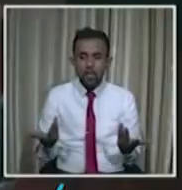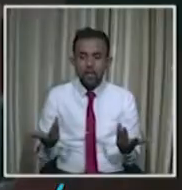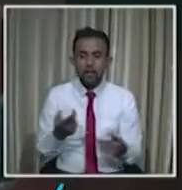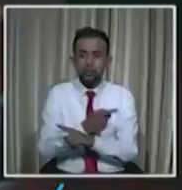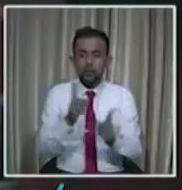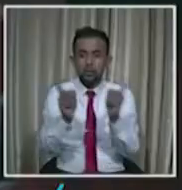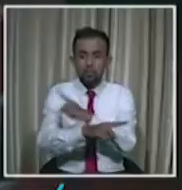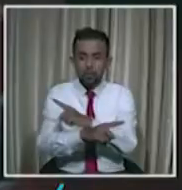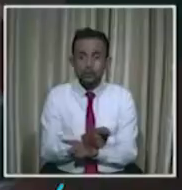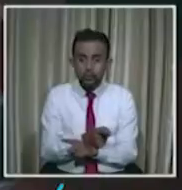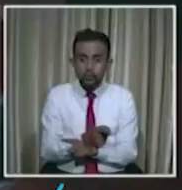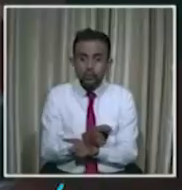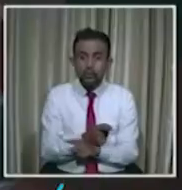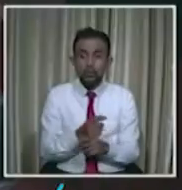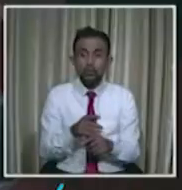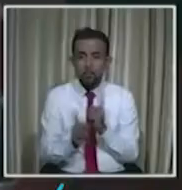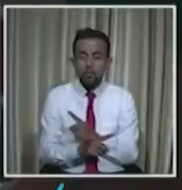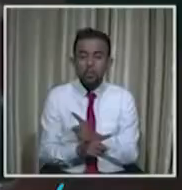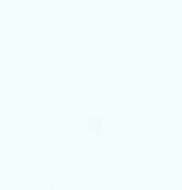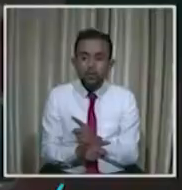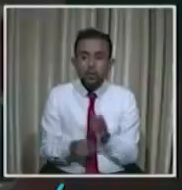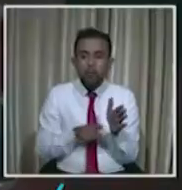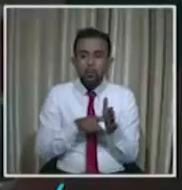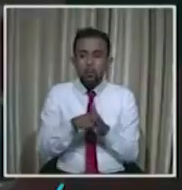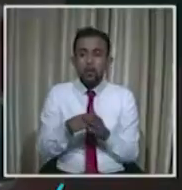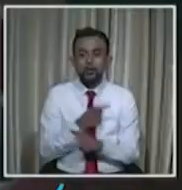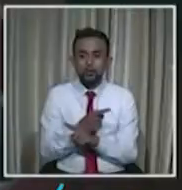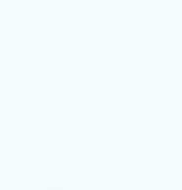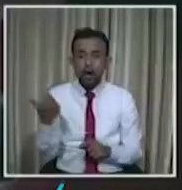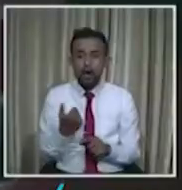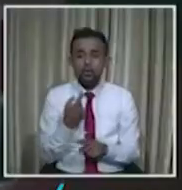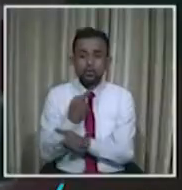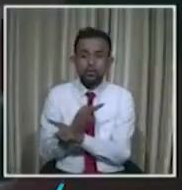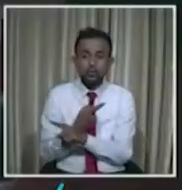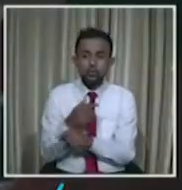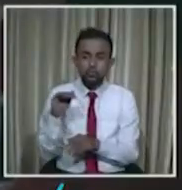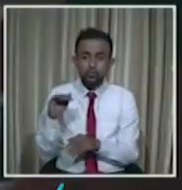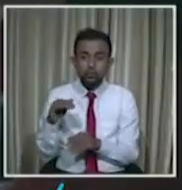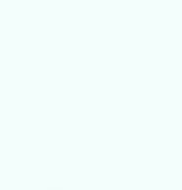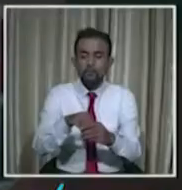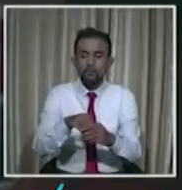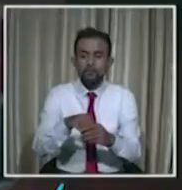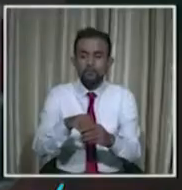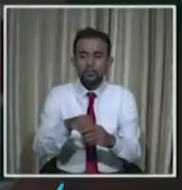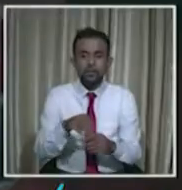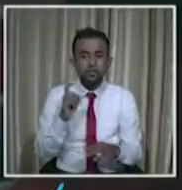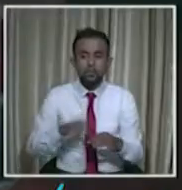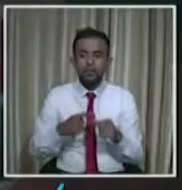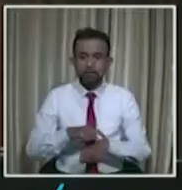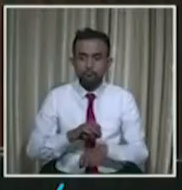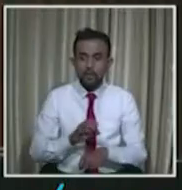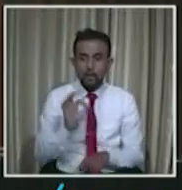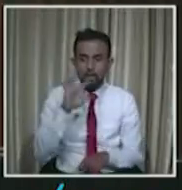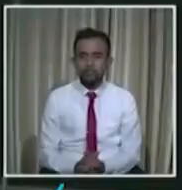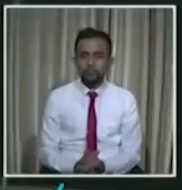ටීචර්ස්ලව මාරු කරලා, ටීචර්ස්ලගේ විෂයන් මාරු කරාට පරණ ටීචර්ස්ල වෙනුවට අලුත් හෙන්චයියල ටිකක් දාගත්තයි කියලා ඒ ප්‍රශ්නෙට උත්තරයක් හම්බෙන්නේ